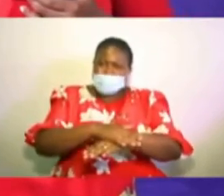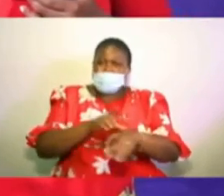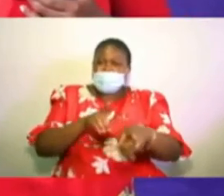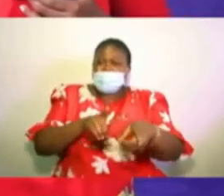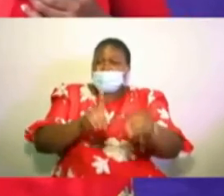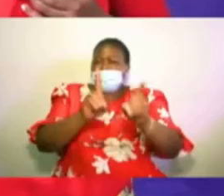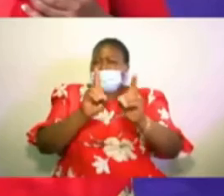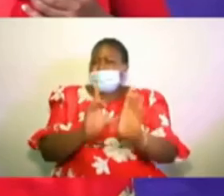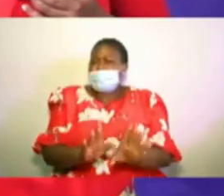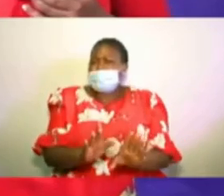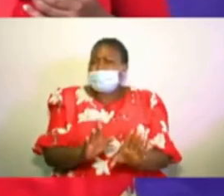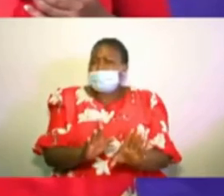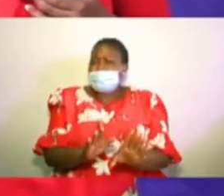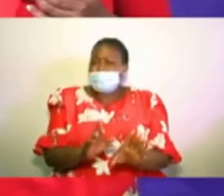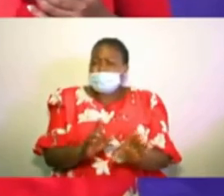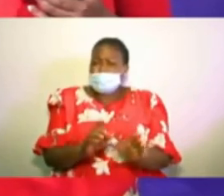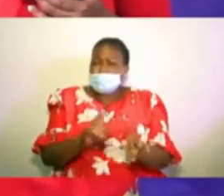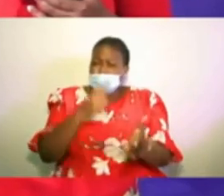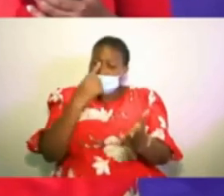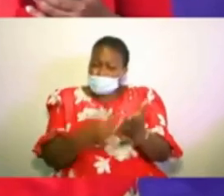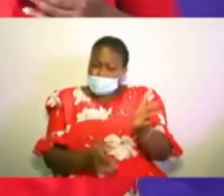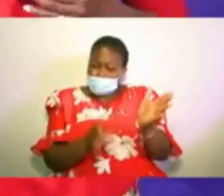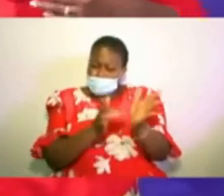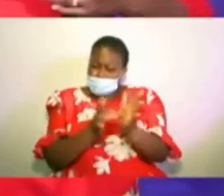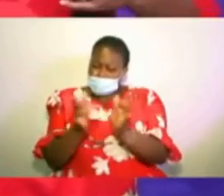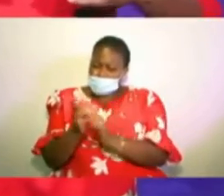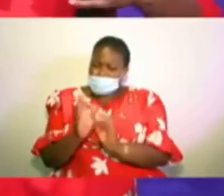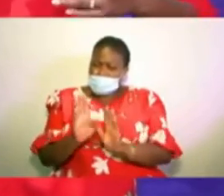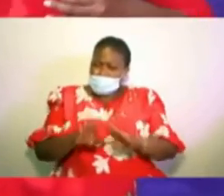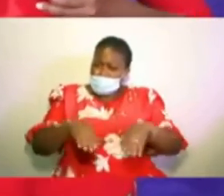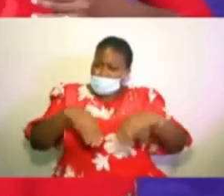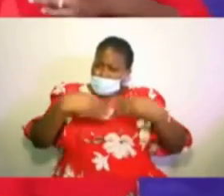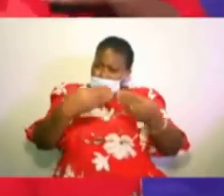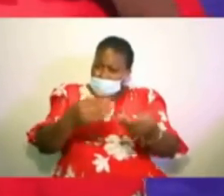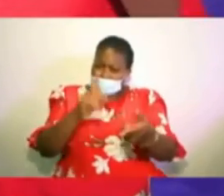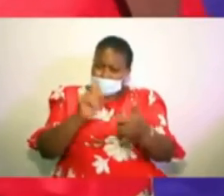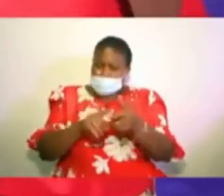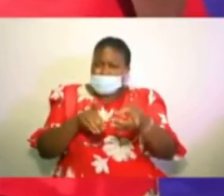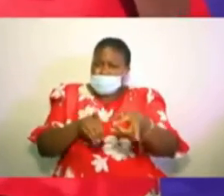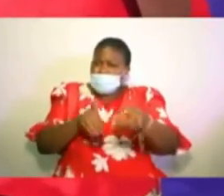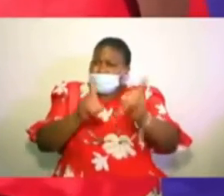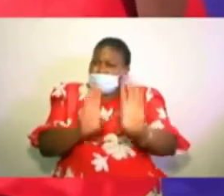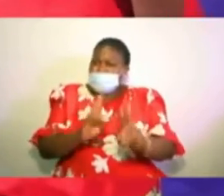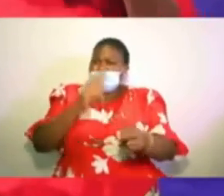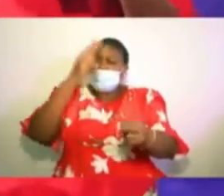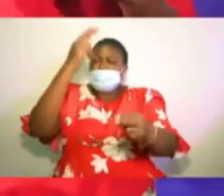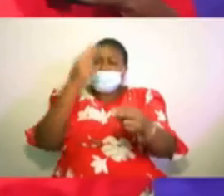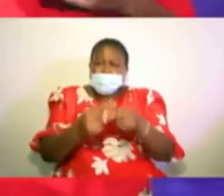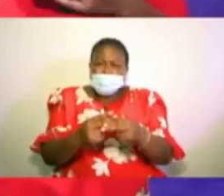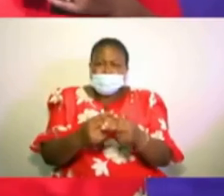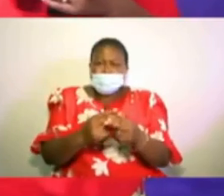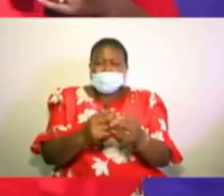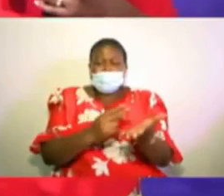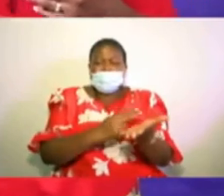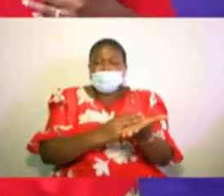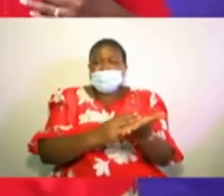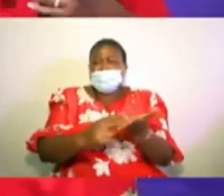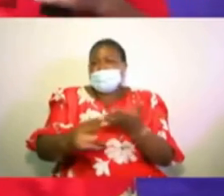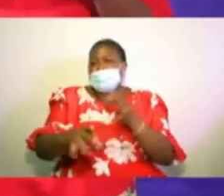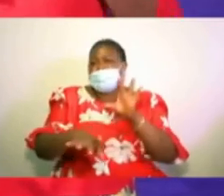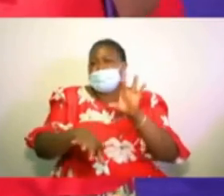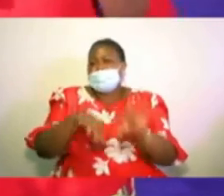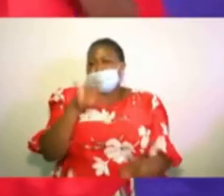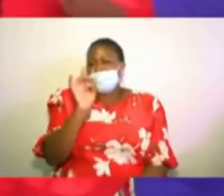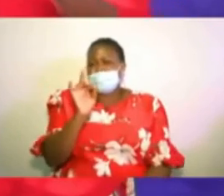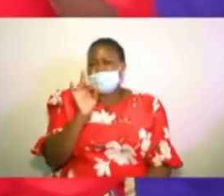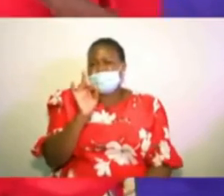life he breathed, he calls it the Holy Spirit. Et ce souffle de vie, il appelle le Saint-Esprit en